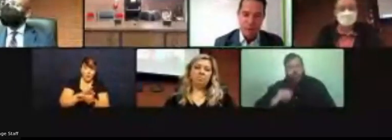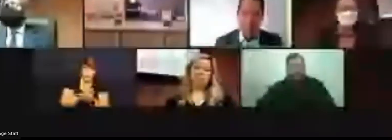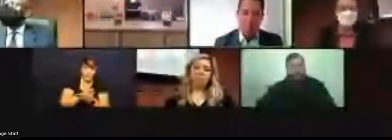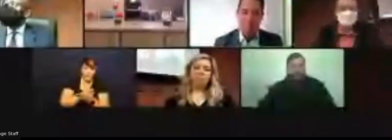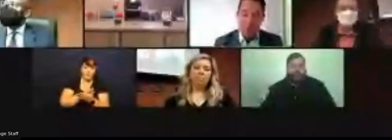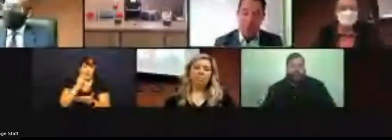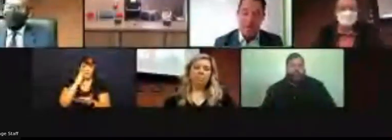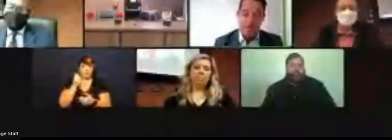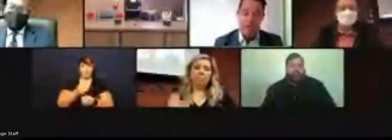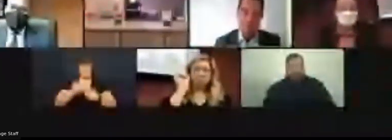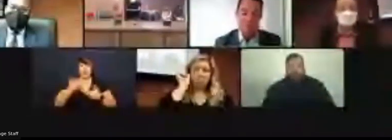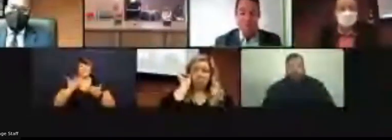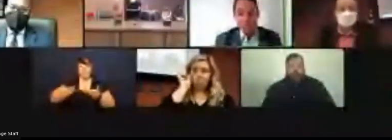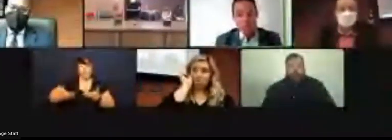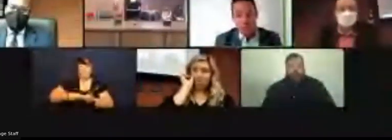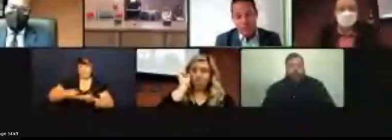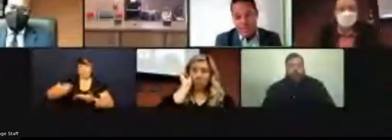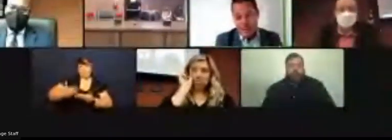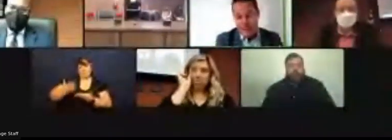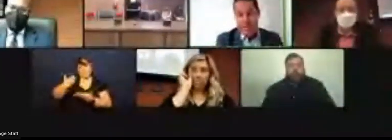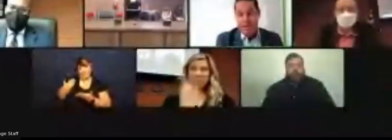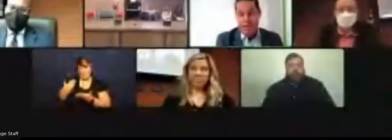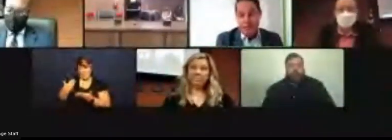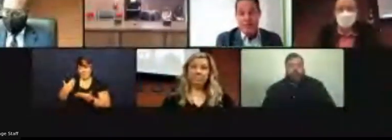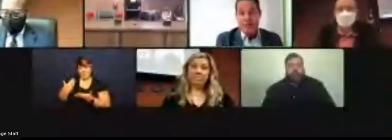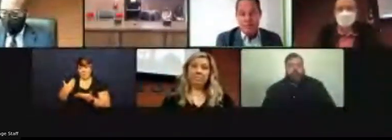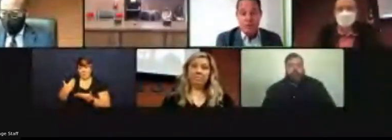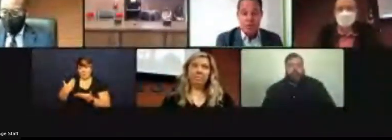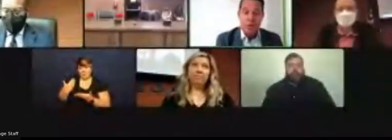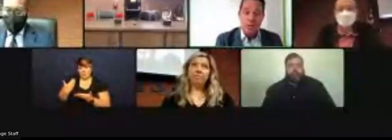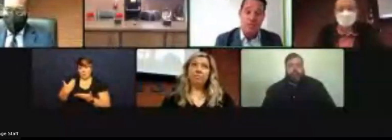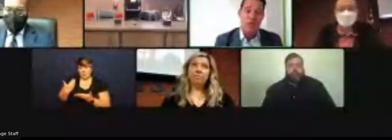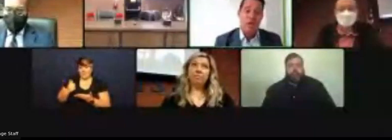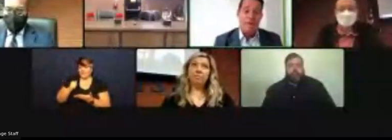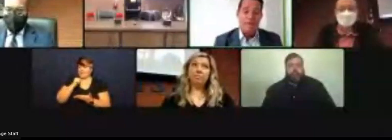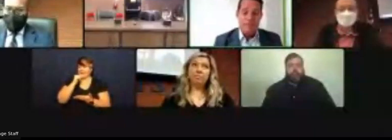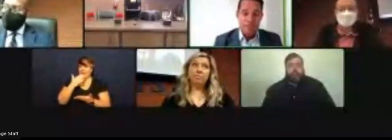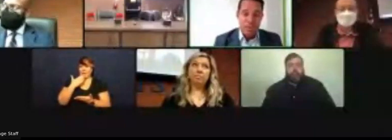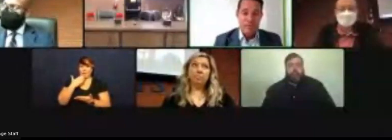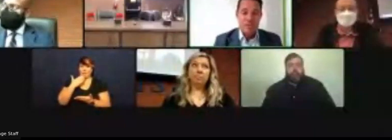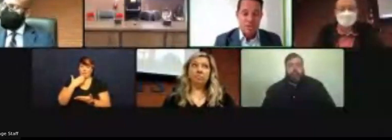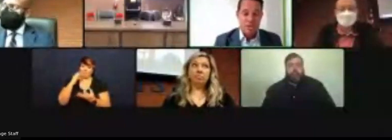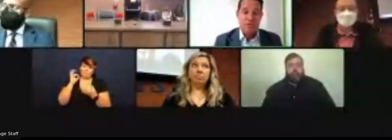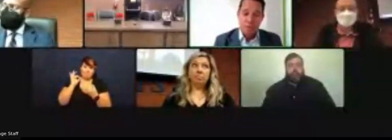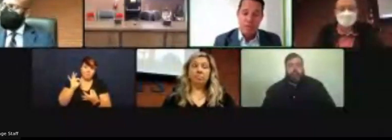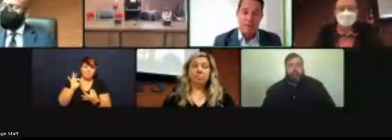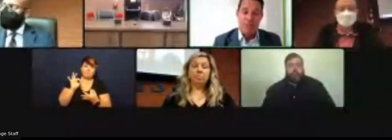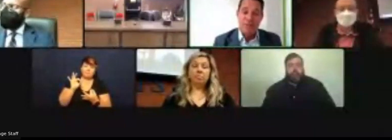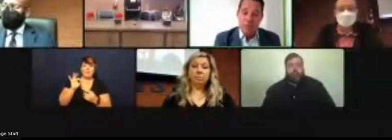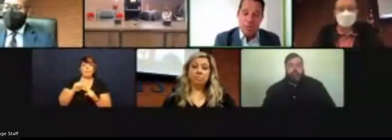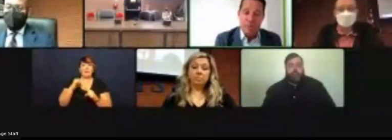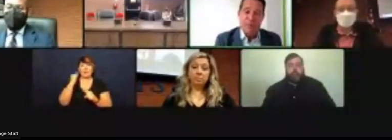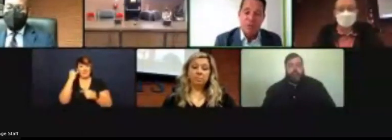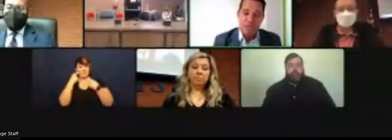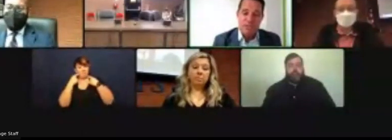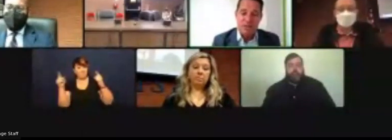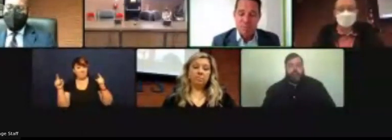bahati mbaya tulikuwa tukitarajia hili kufanyika siku ya kwanza, lakini ukweli ni kwamba